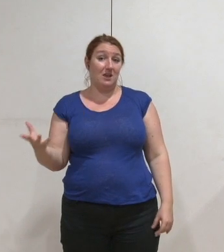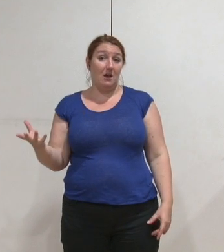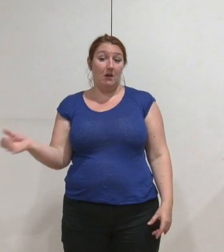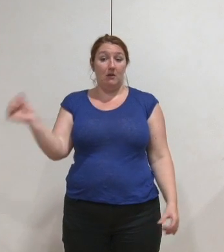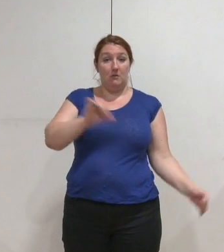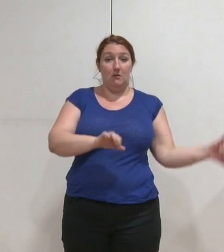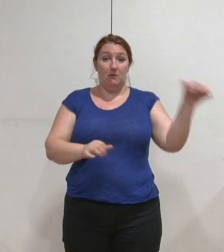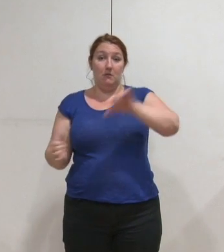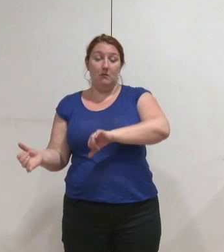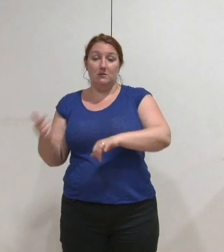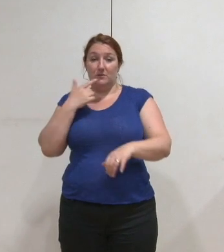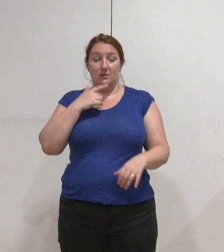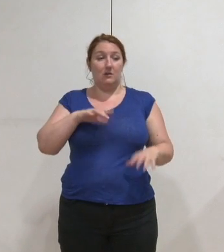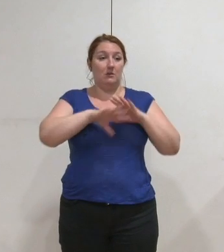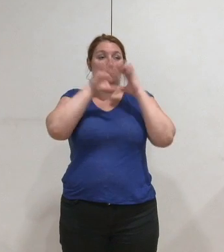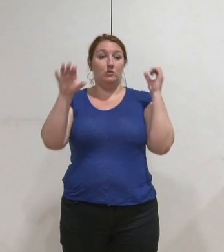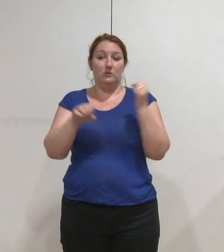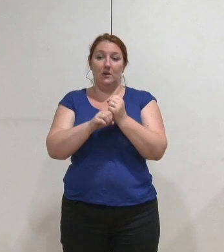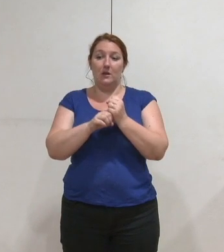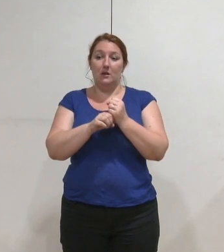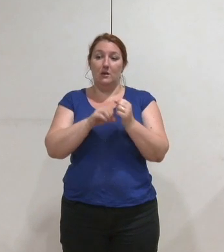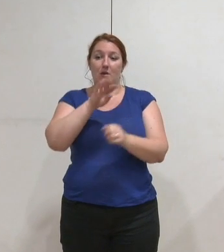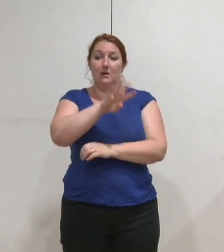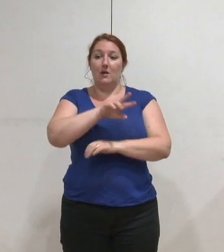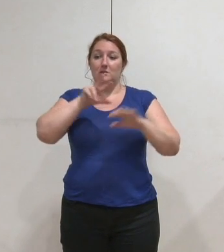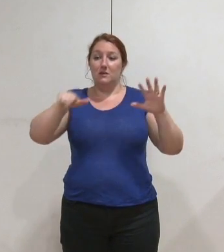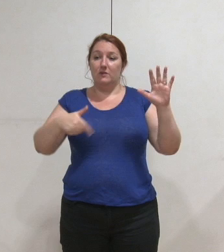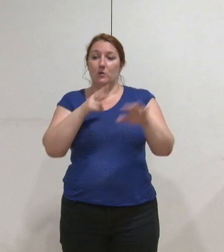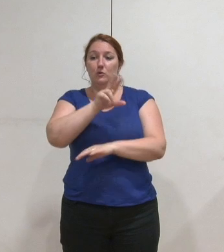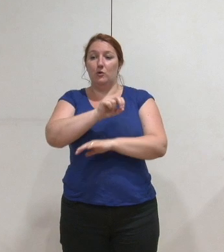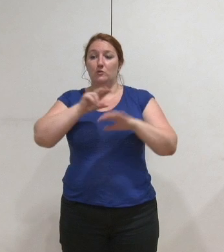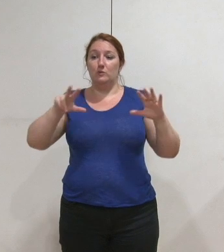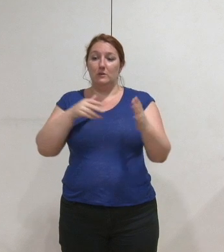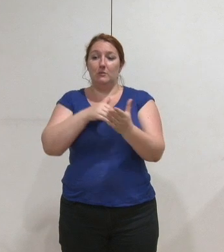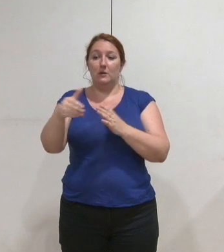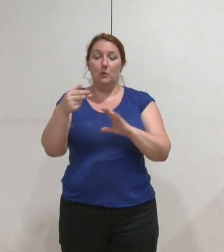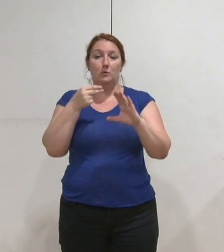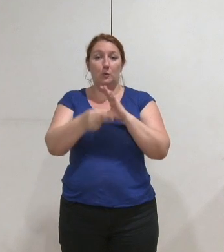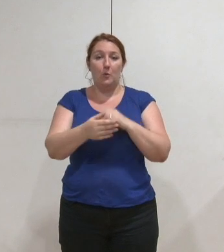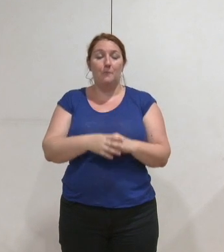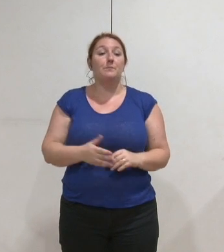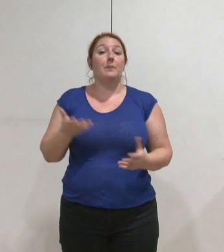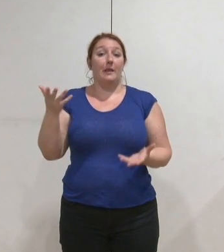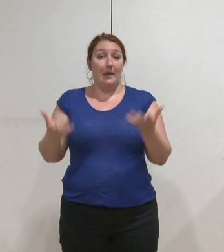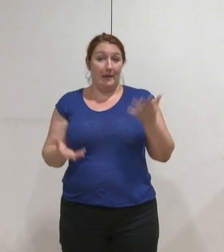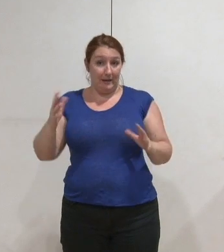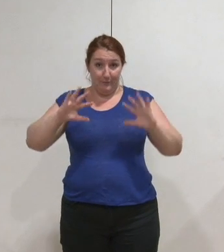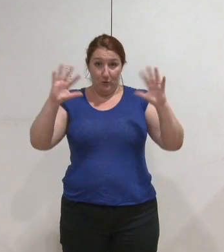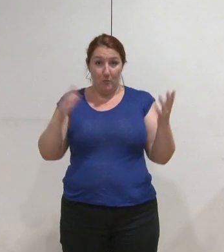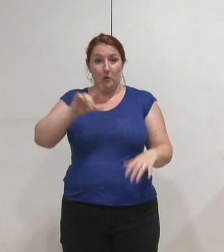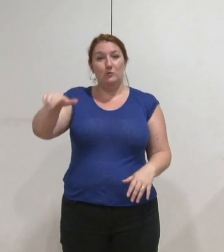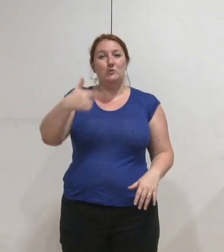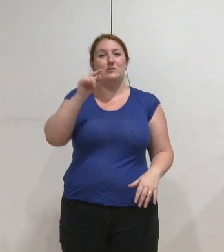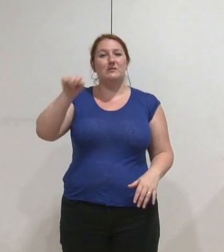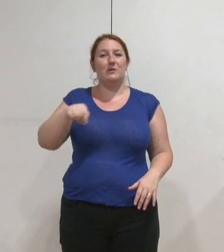total de 47,38 million d'euros et pour équilibrer ce budget il sera inscrit 12,52 millions de